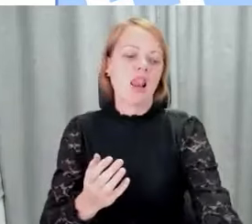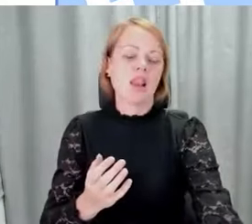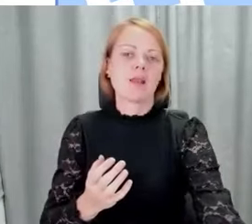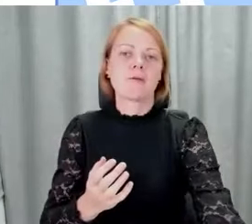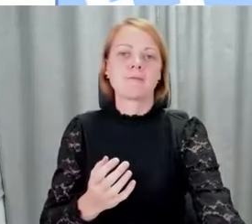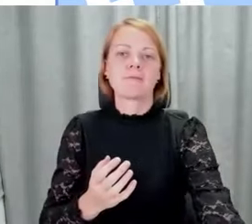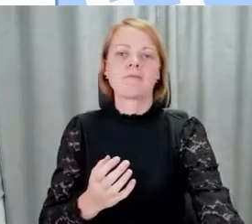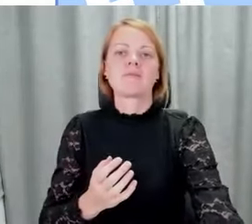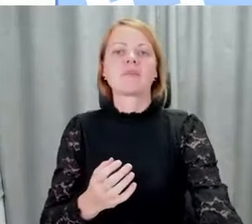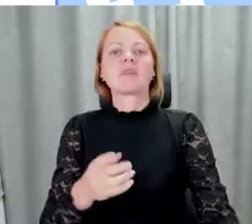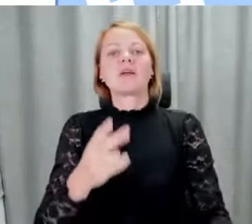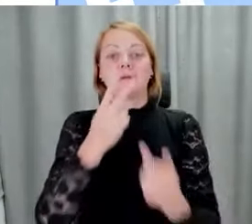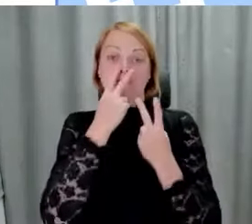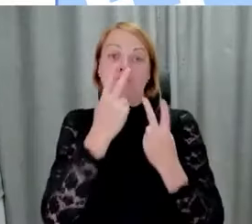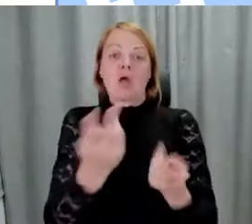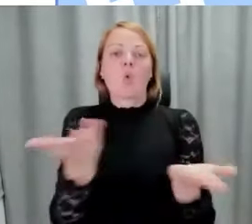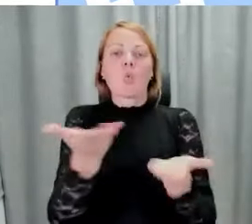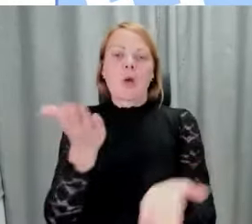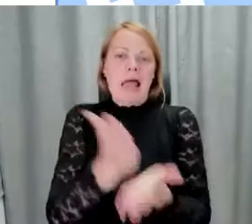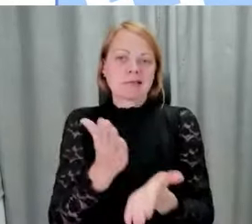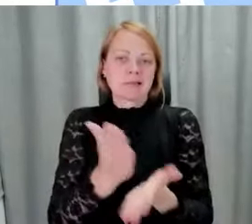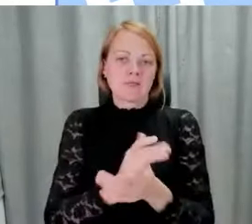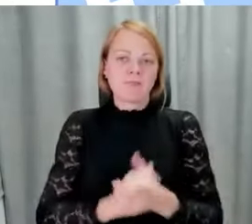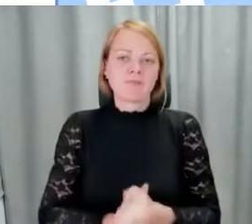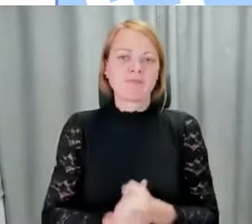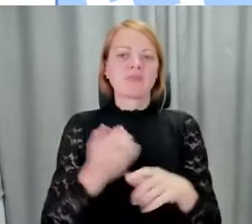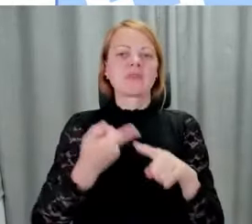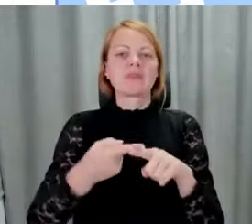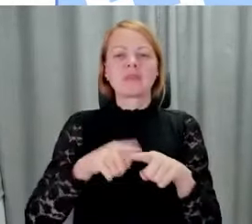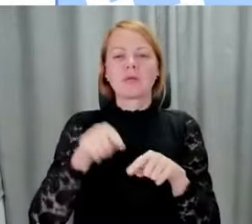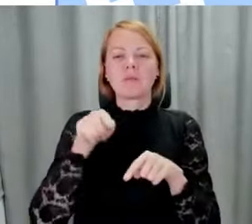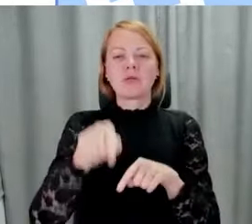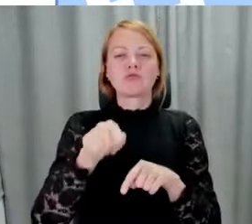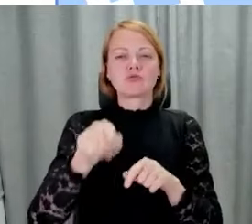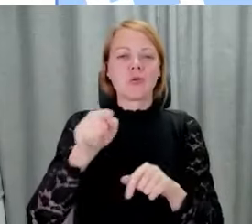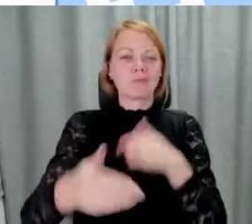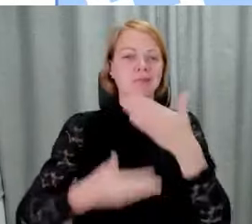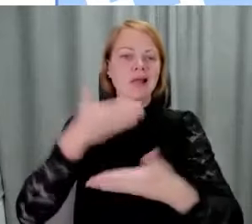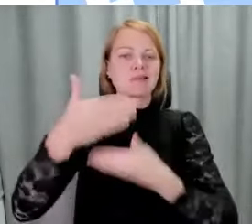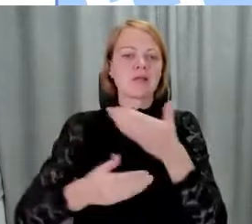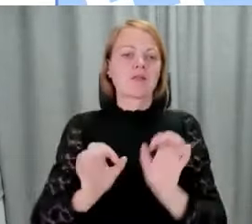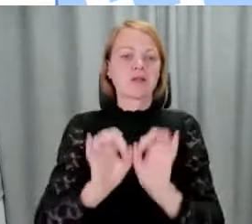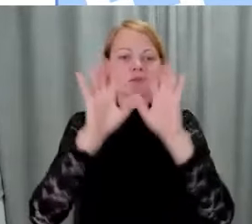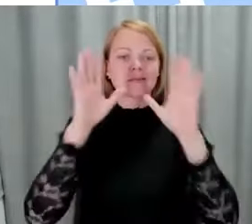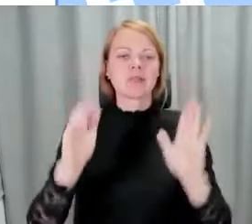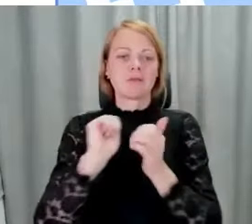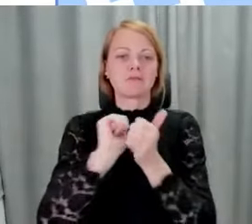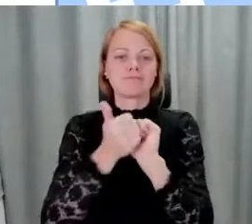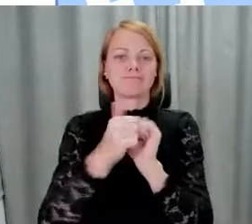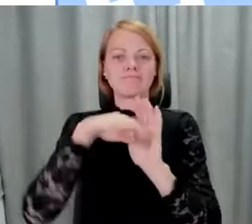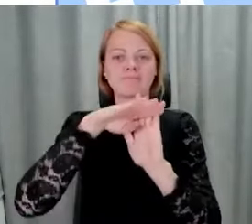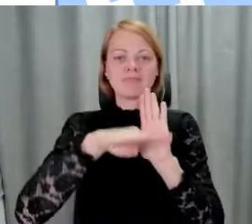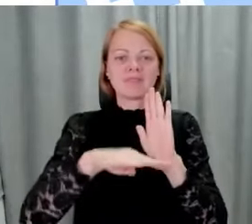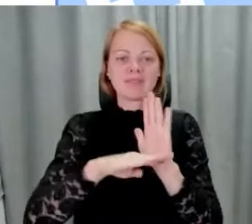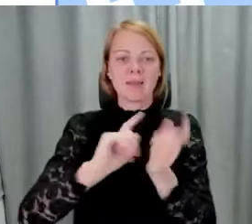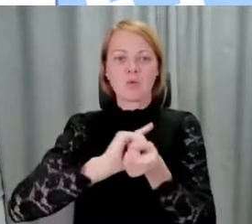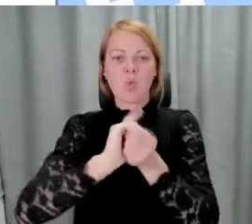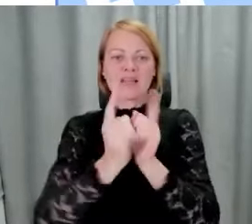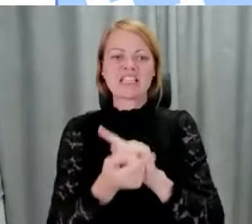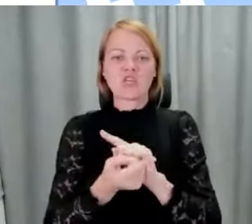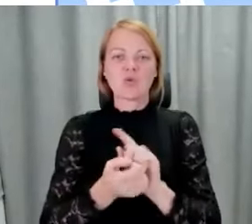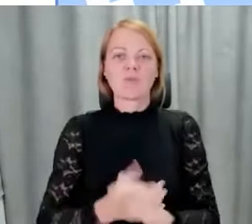lielāku ieskatu, kur mēs esam. Kāpēc mēs sākam šo prezentāciju ar grozījumiem civilās aizsardzības katastrofu pārvaldīšanas likumā? Kā tas